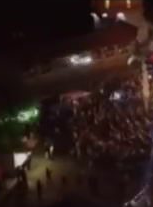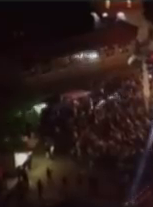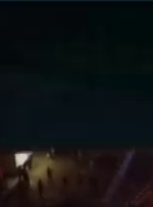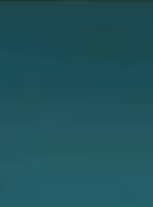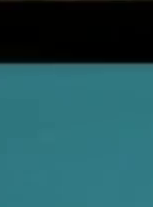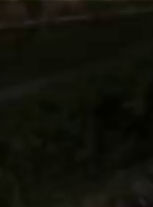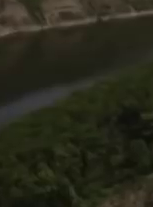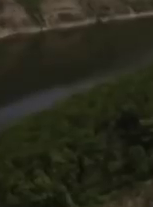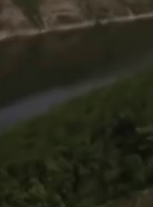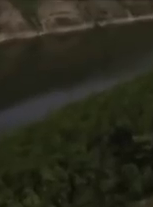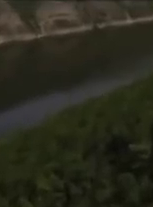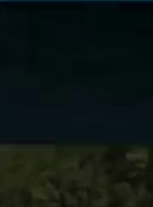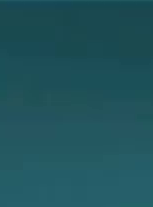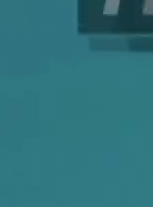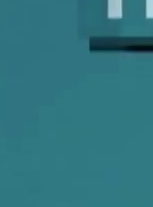Музика